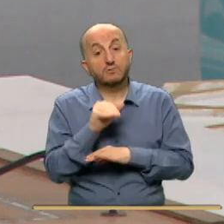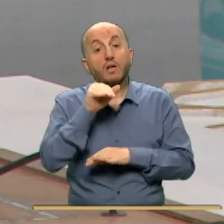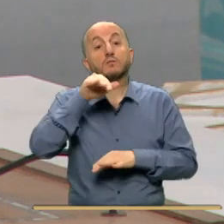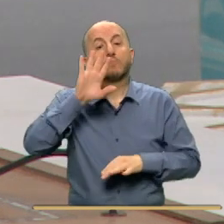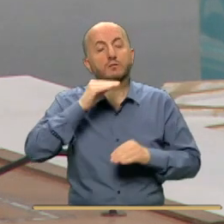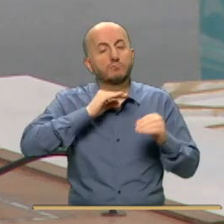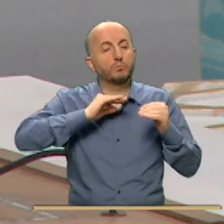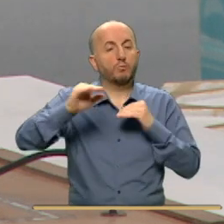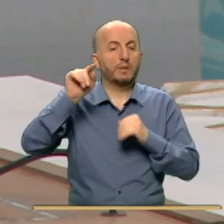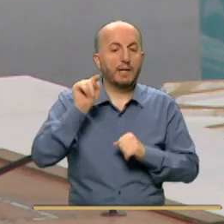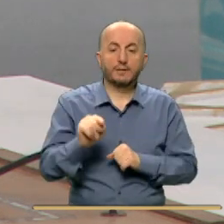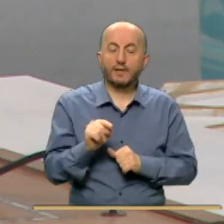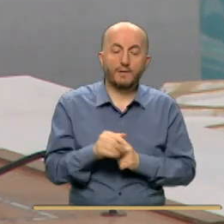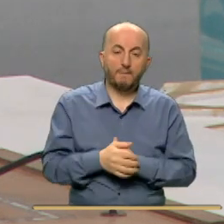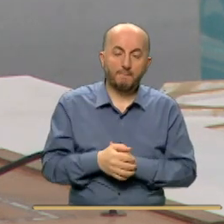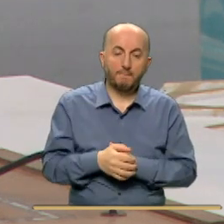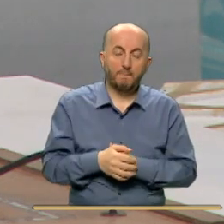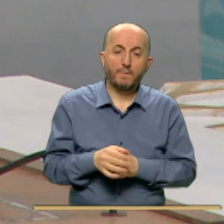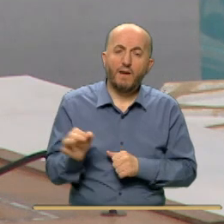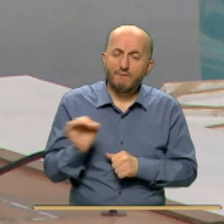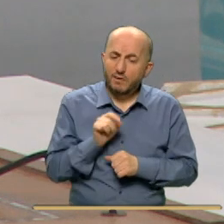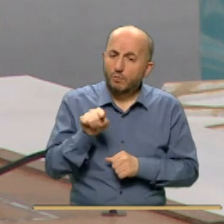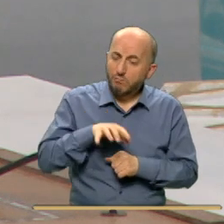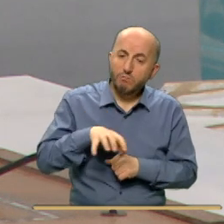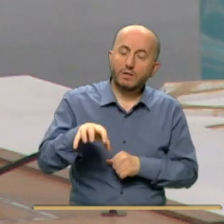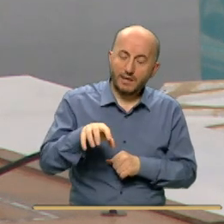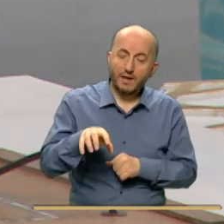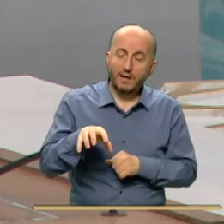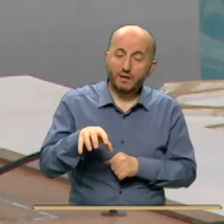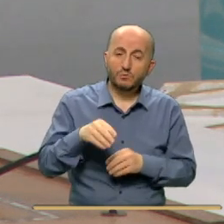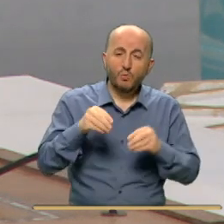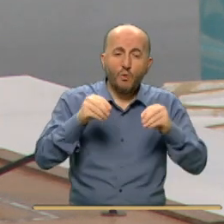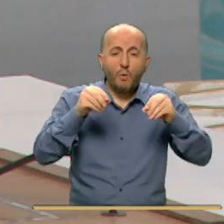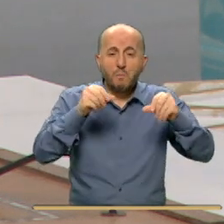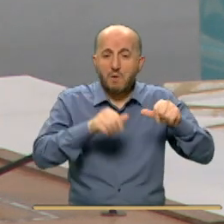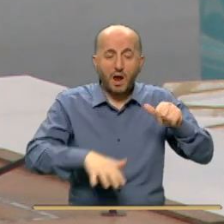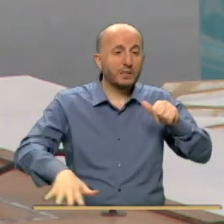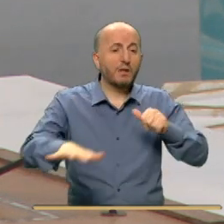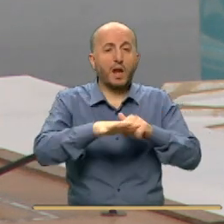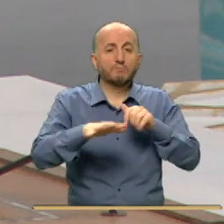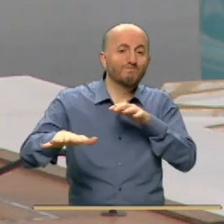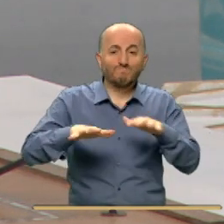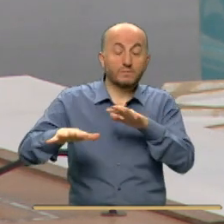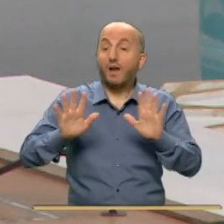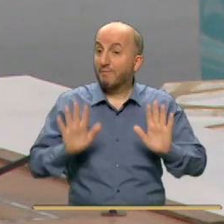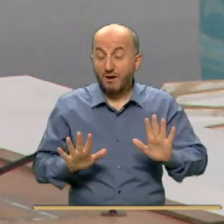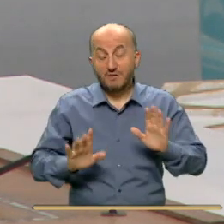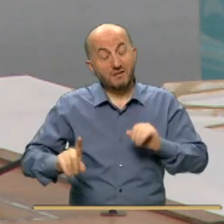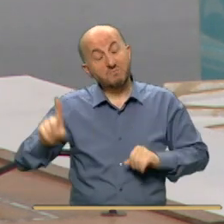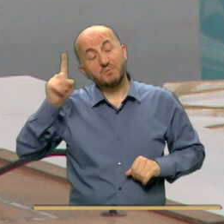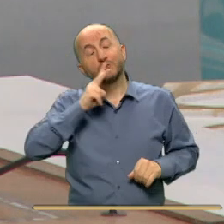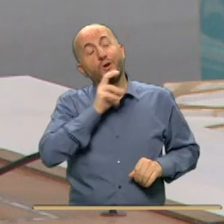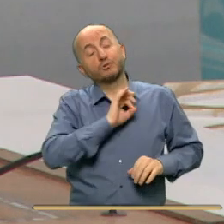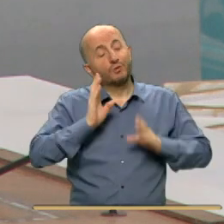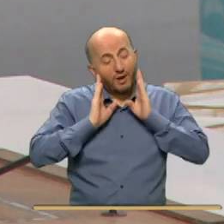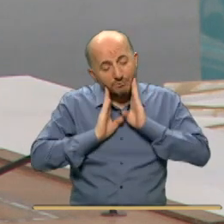yaşatmasın bu millete. Evet, o bölgede topraklarımız sarsıldı ama Rabbime sonsuz